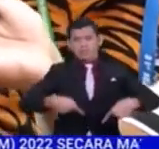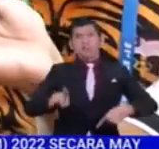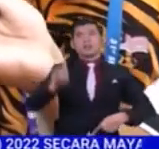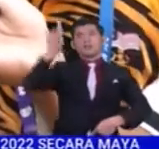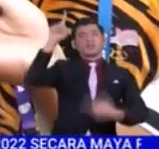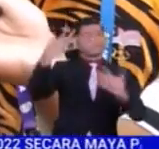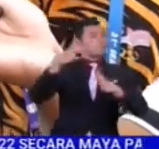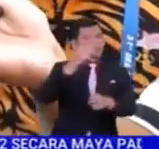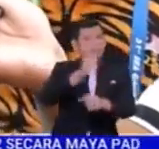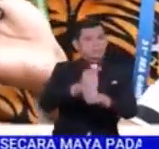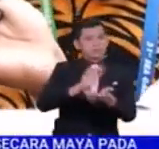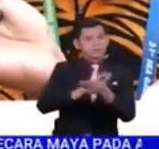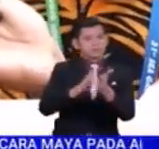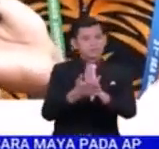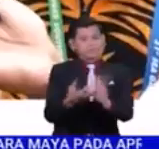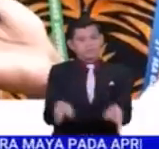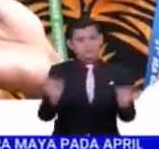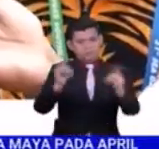enak jadi